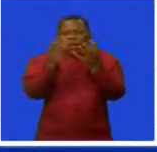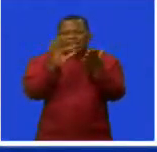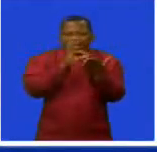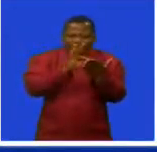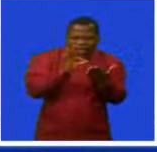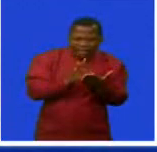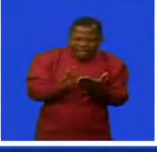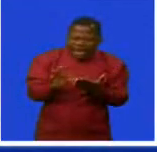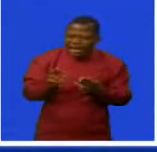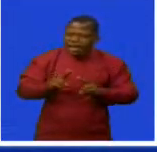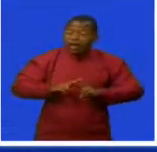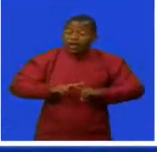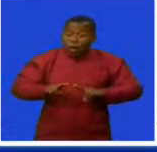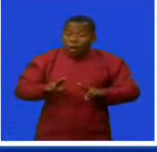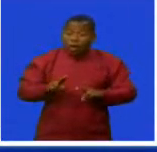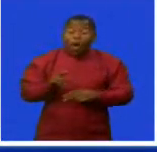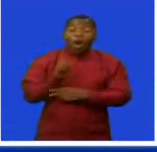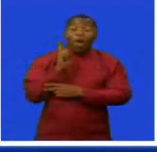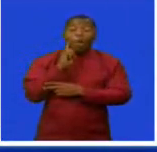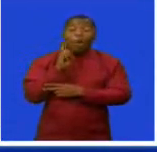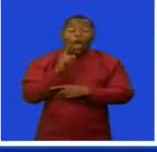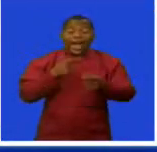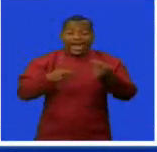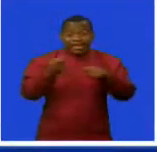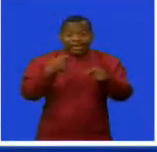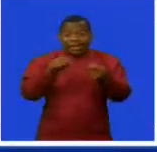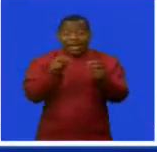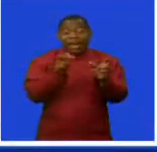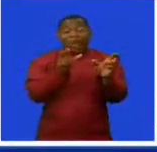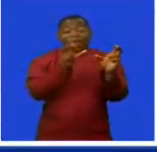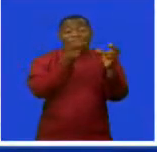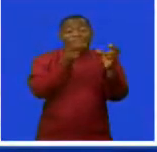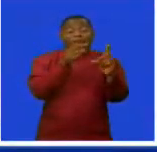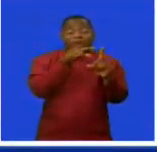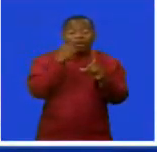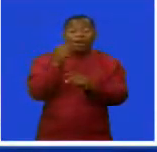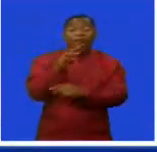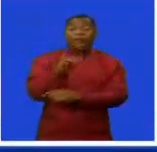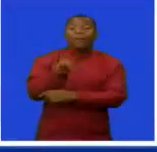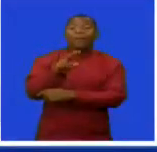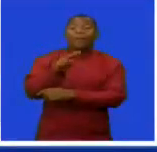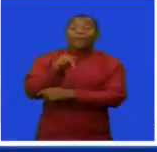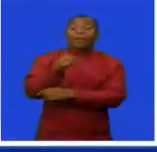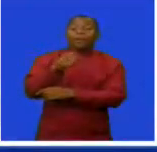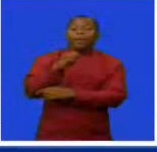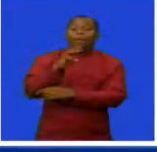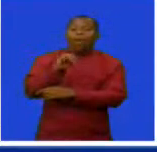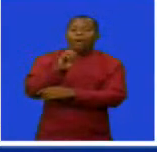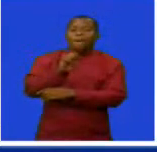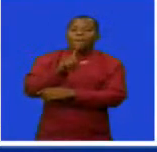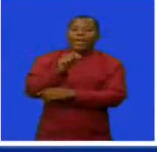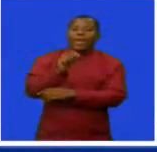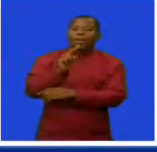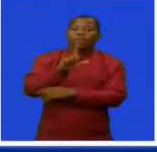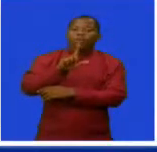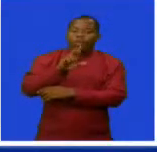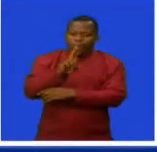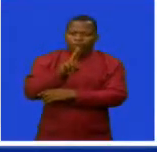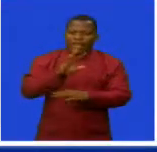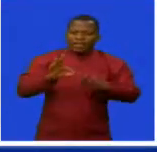Lobukete kuthengiselana kuleli bandla agcwalisile mngomedulu uchaza kabanti ngedinombolo tetitolo labatihambele kule nyanga.